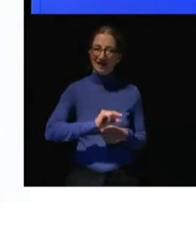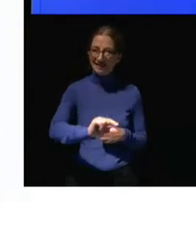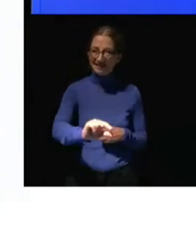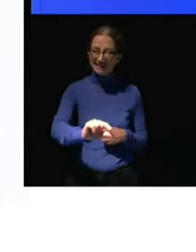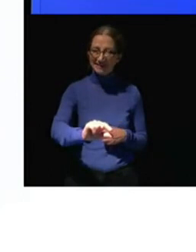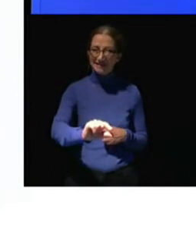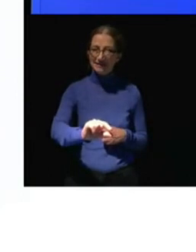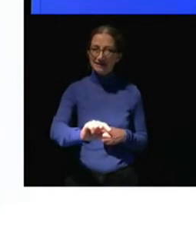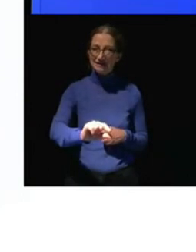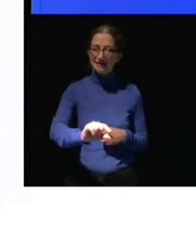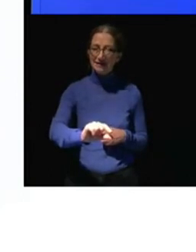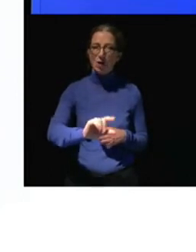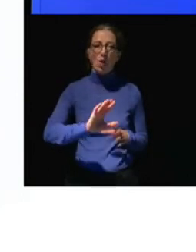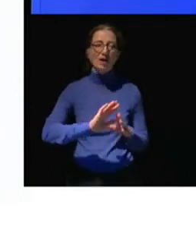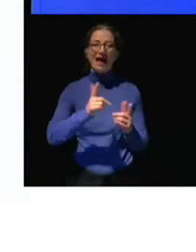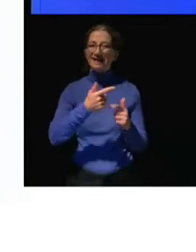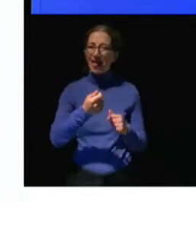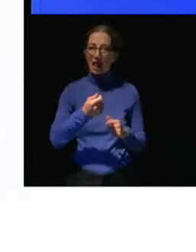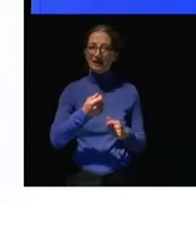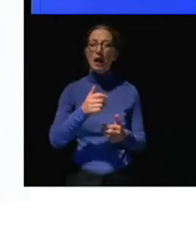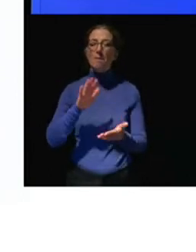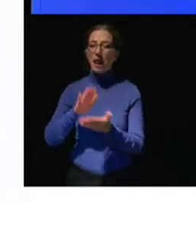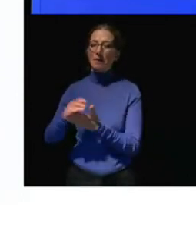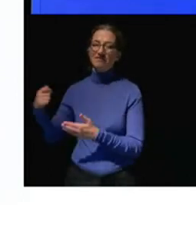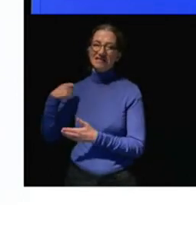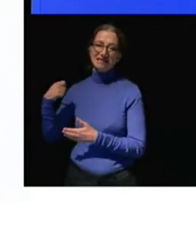Zeiten kein Geld eingenommen wird.